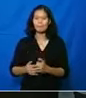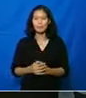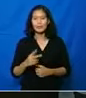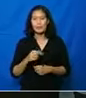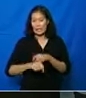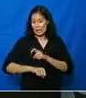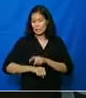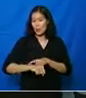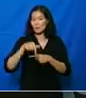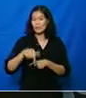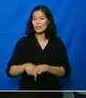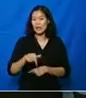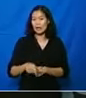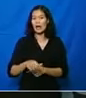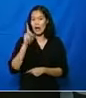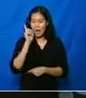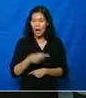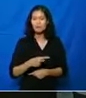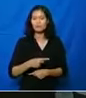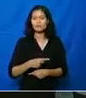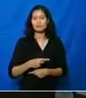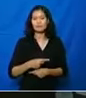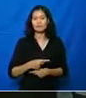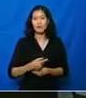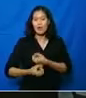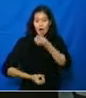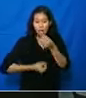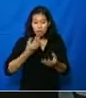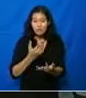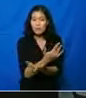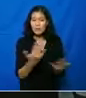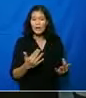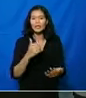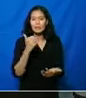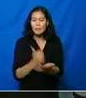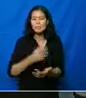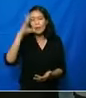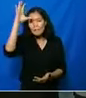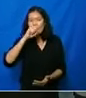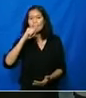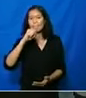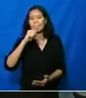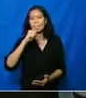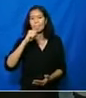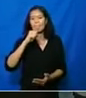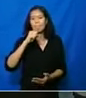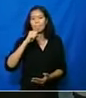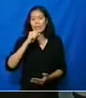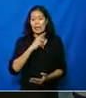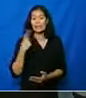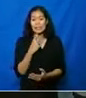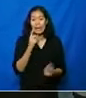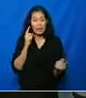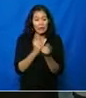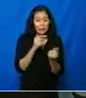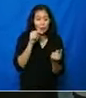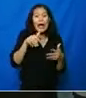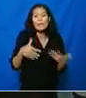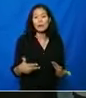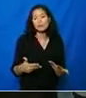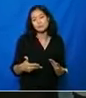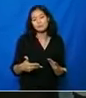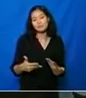Sekarang waktunya kita meyakinkan warga kita memahami apa yang sedang kita hadapi hari ini dan